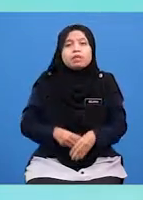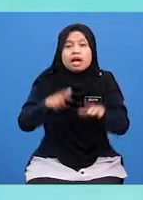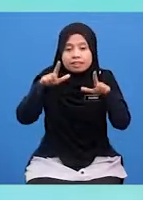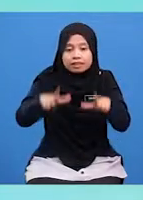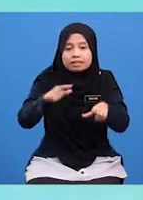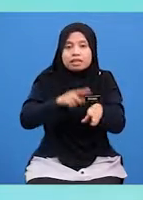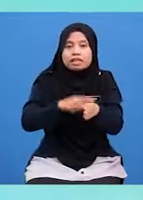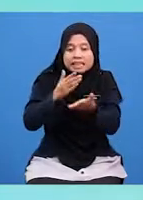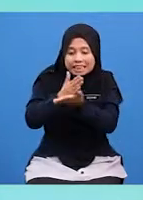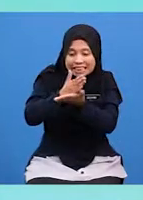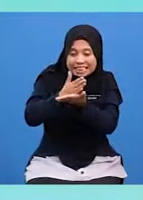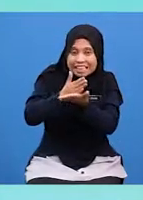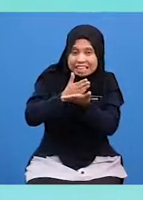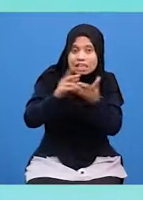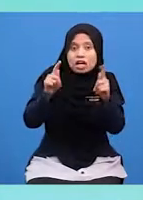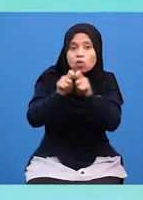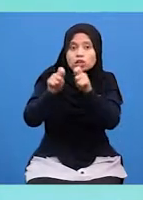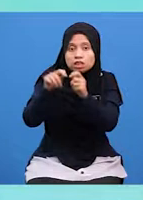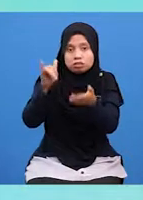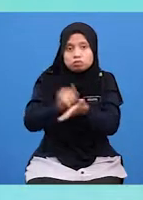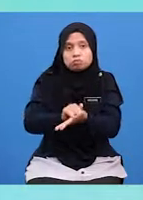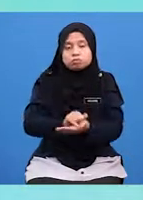terletak di tengah-tengah kota tersebut.